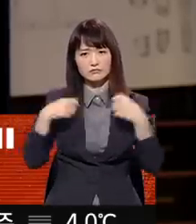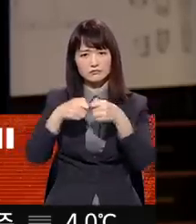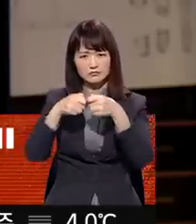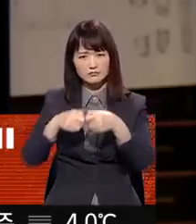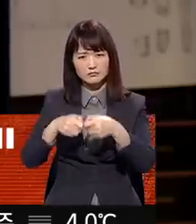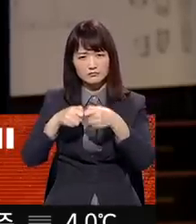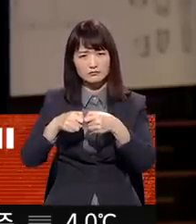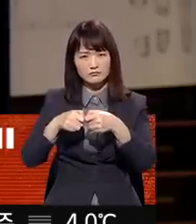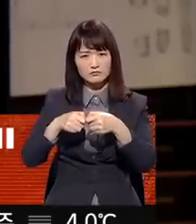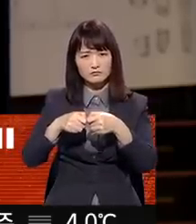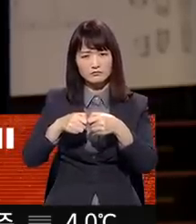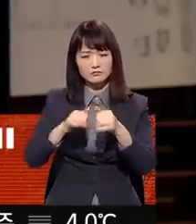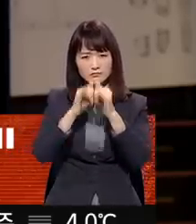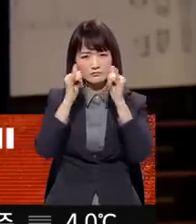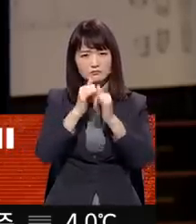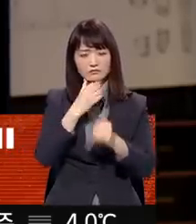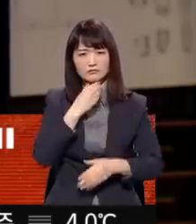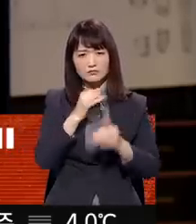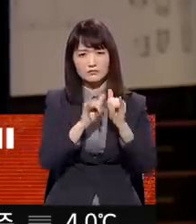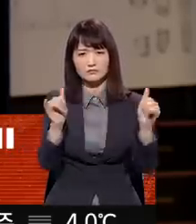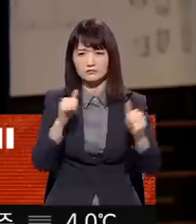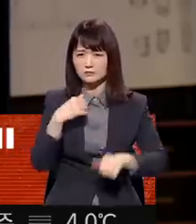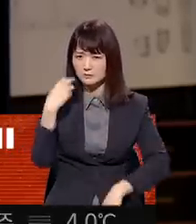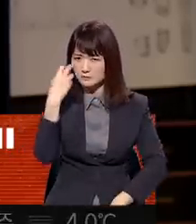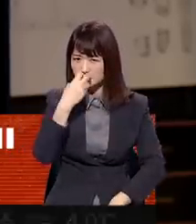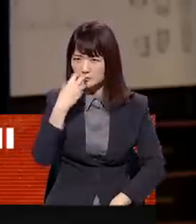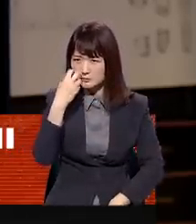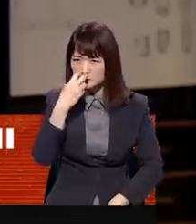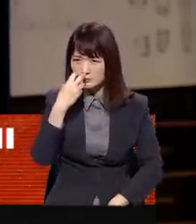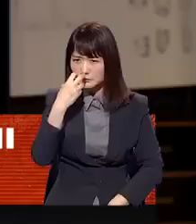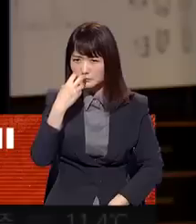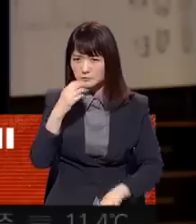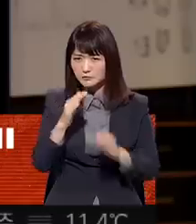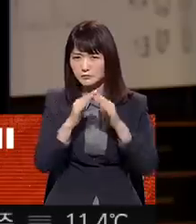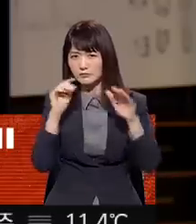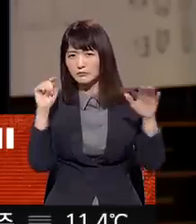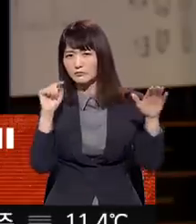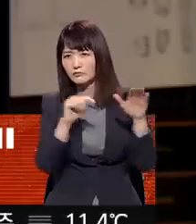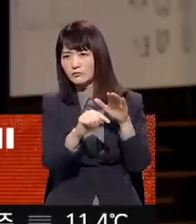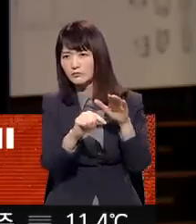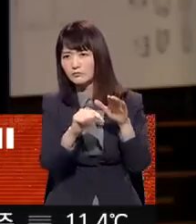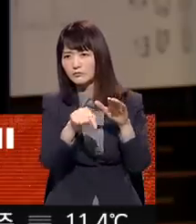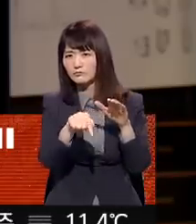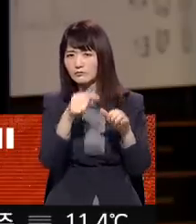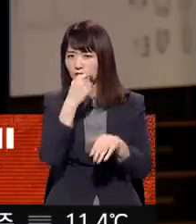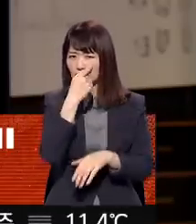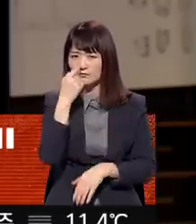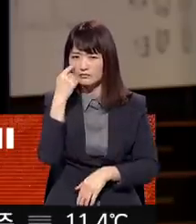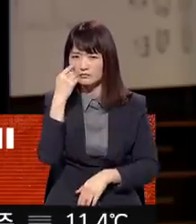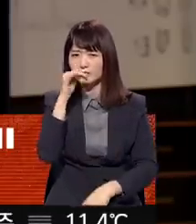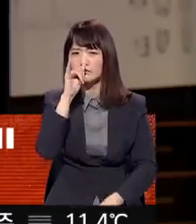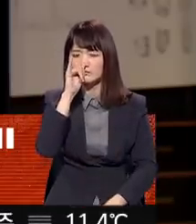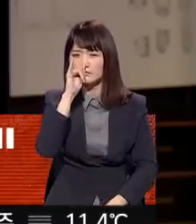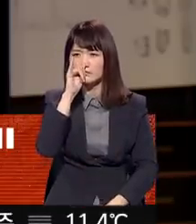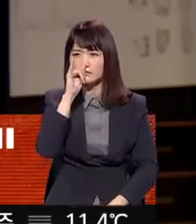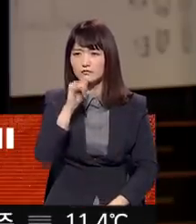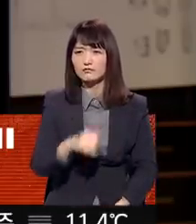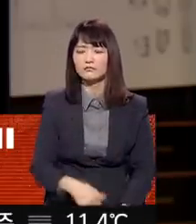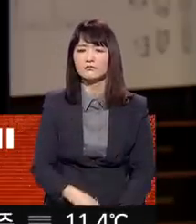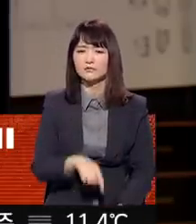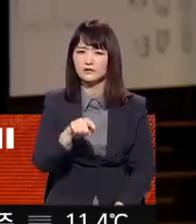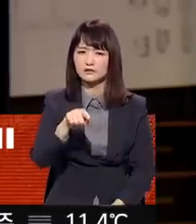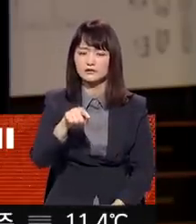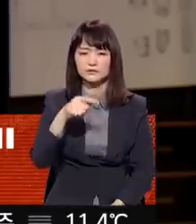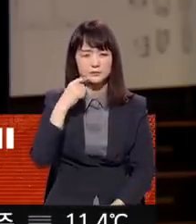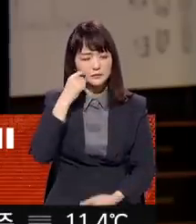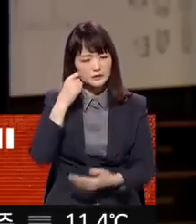꼼꼼하게 사회복지사라든지 지자체에서 관리를 좀 했다 그러면 방문한다든지 했으면 이 부분을 좀 확인을 좀 할 수 있었지 않을까 이런 부분은 좀 안타까운